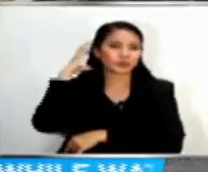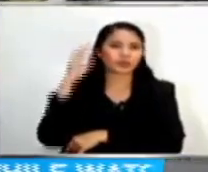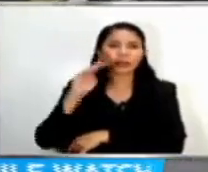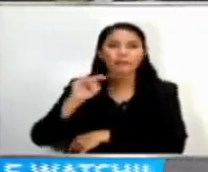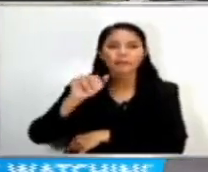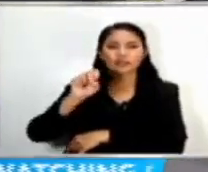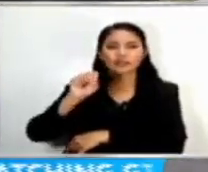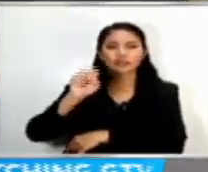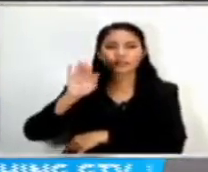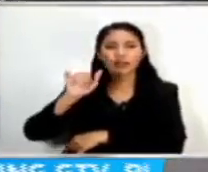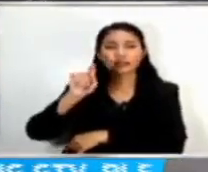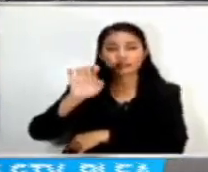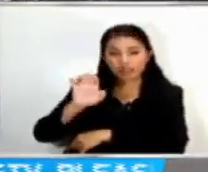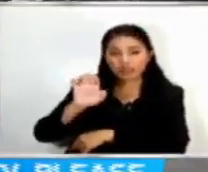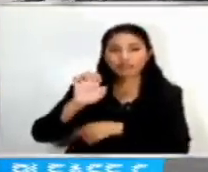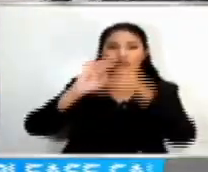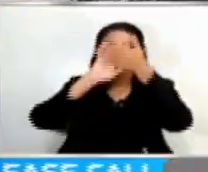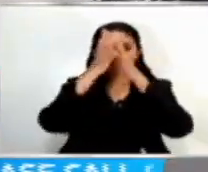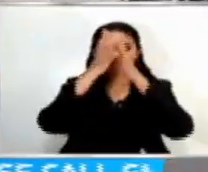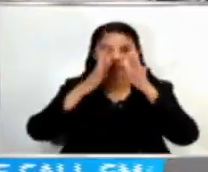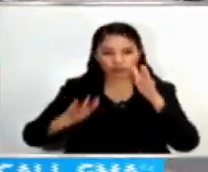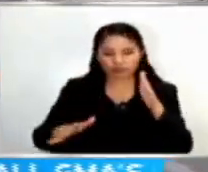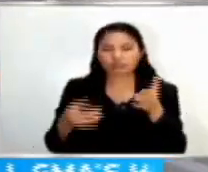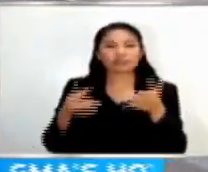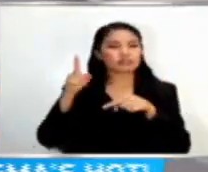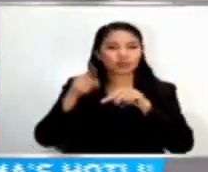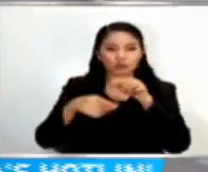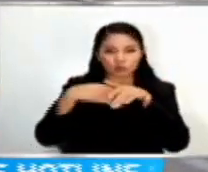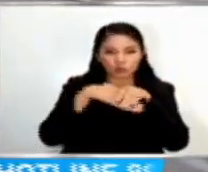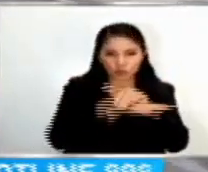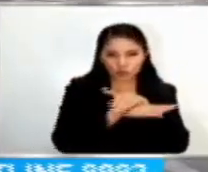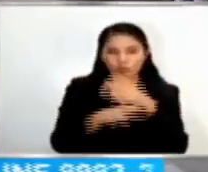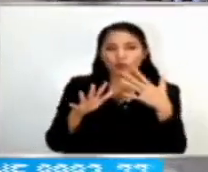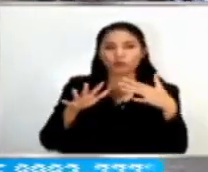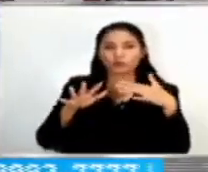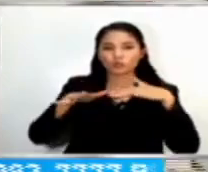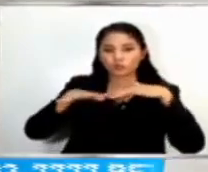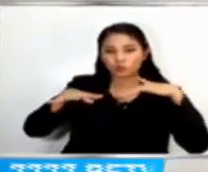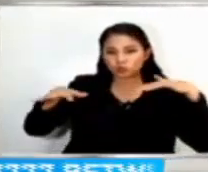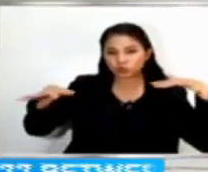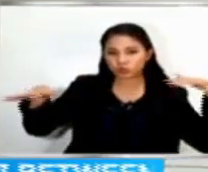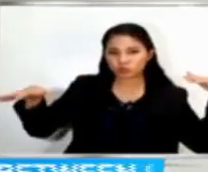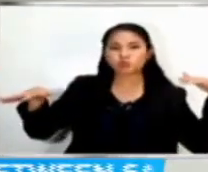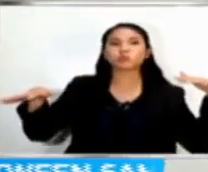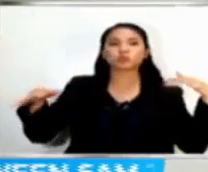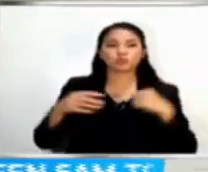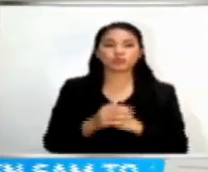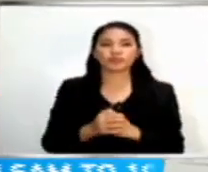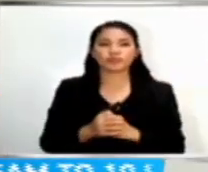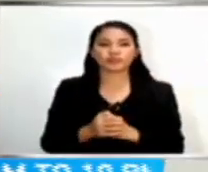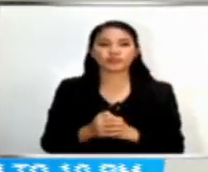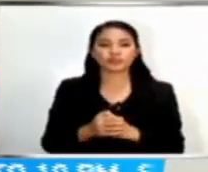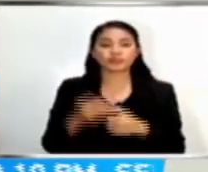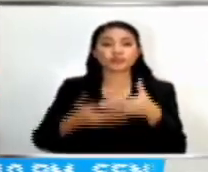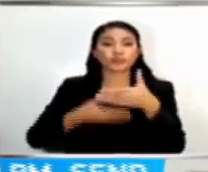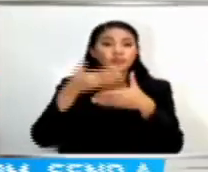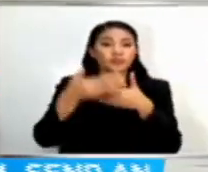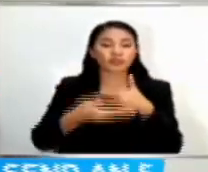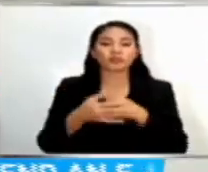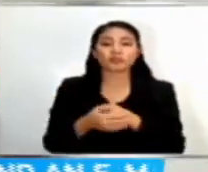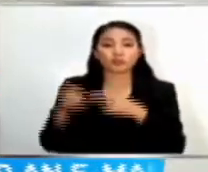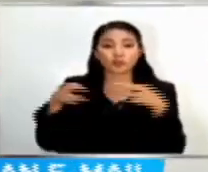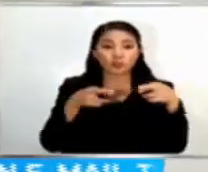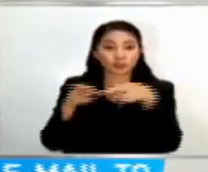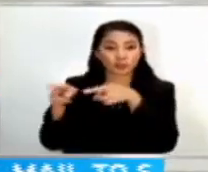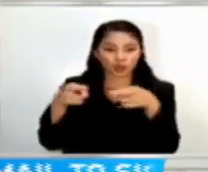bagyo. Mahaba ang pila ng mga delivery truck, delivery van at mga pribadong sasakyan. Tumaas naman ang ilang ilog sa Sorsogon. Sa